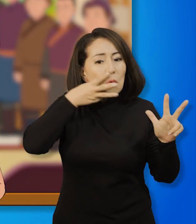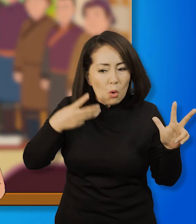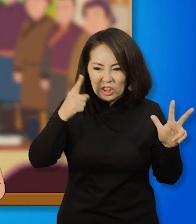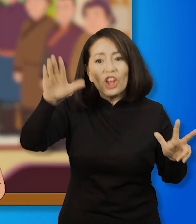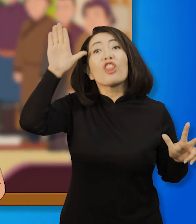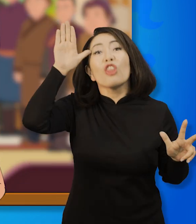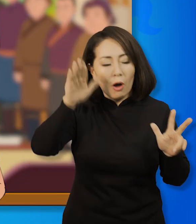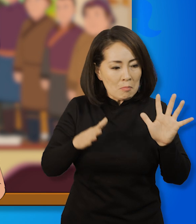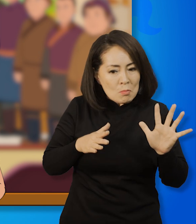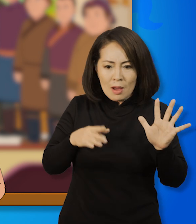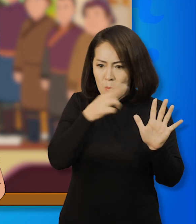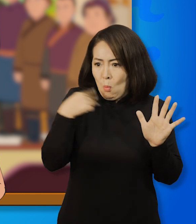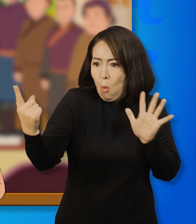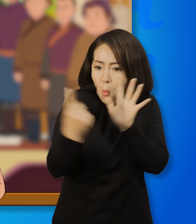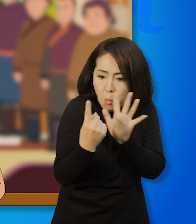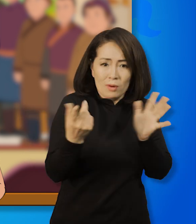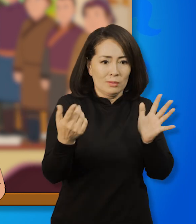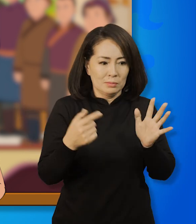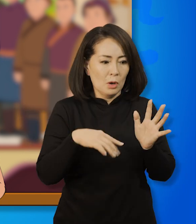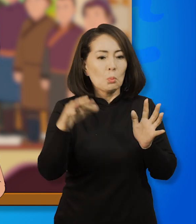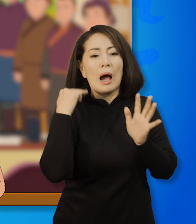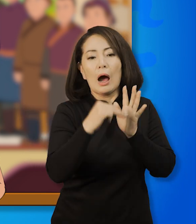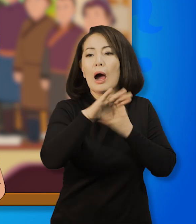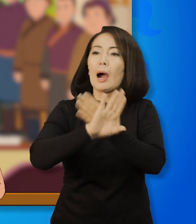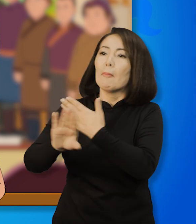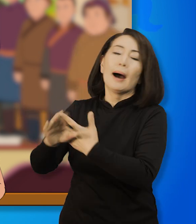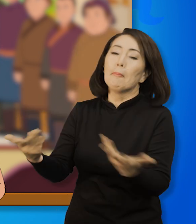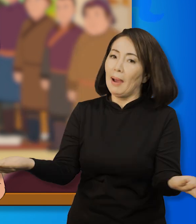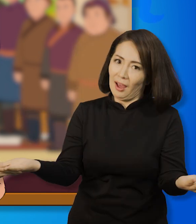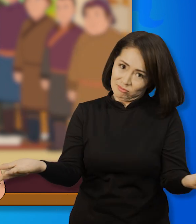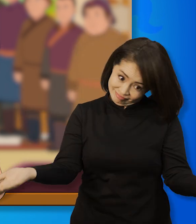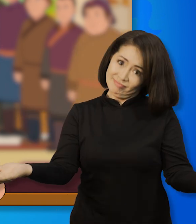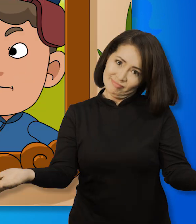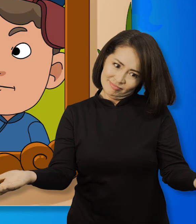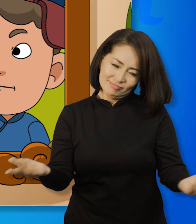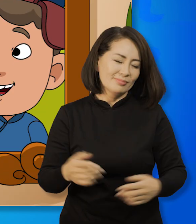муур, нэг нохоо, хаантай нь ийм ойрхон ирсэн боход ямар ч хамгаалт ирэхгүй байгаа зү.